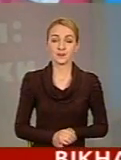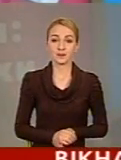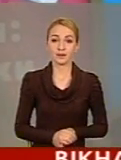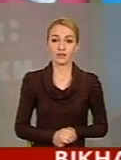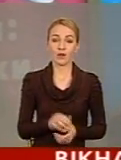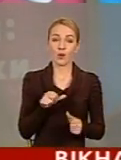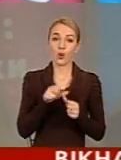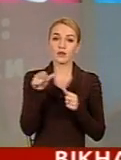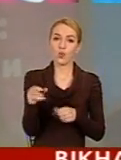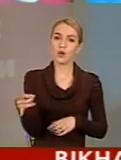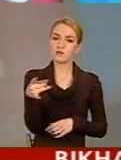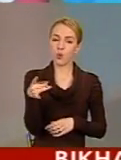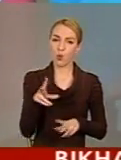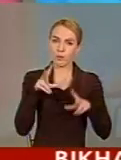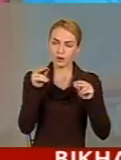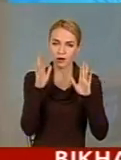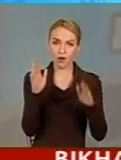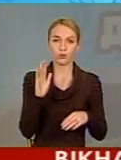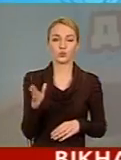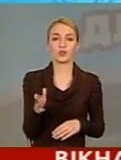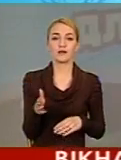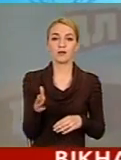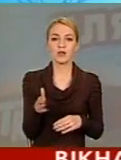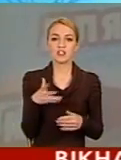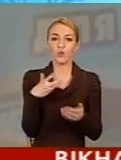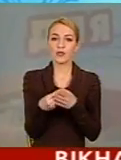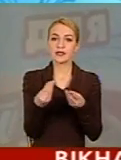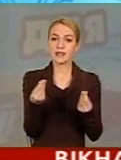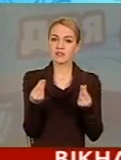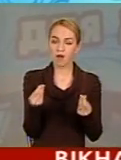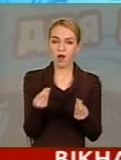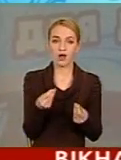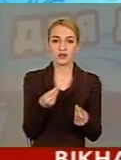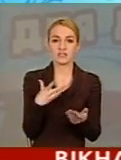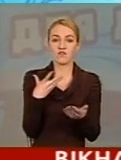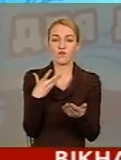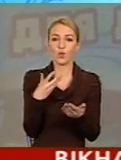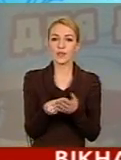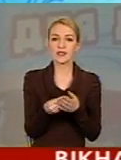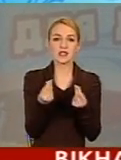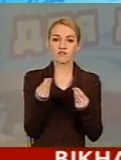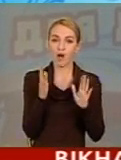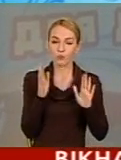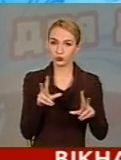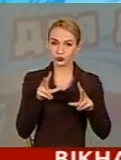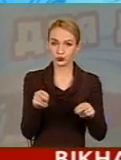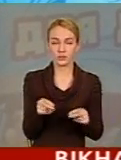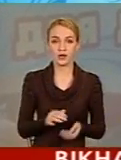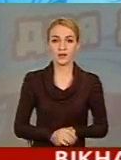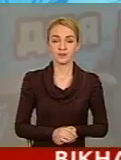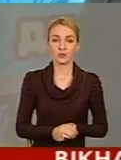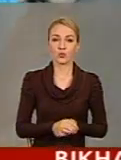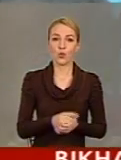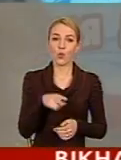отдель Республика буде мы своём будем это средства значить с свои средства будуть вот